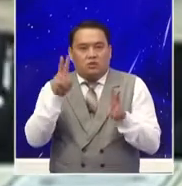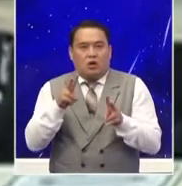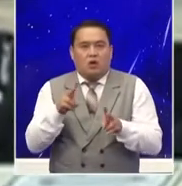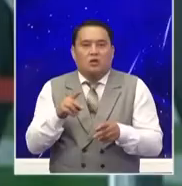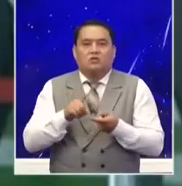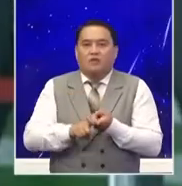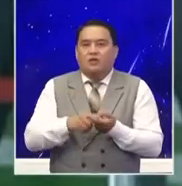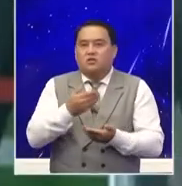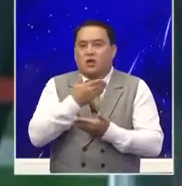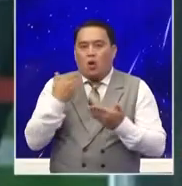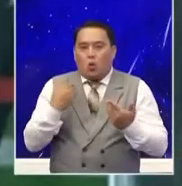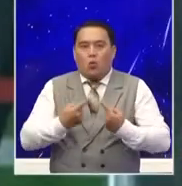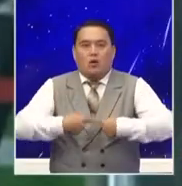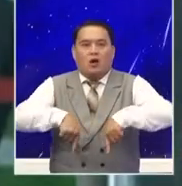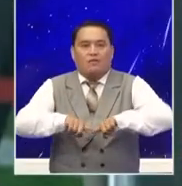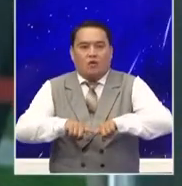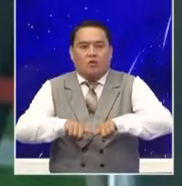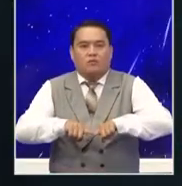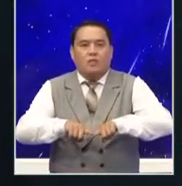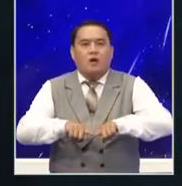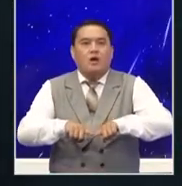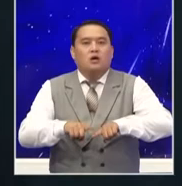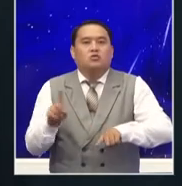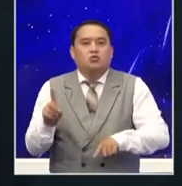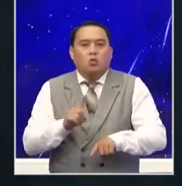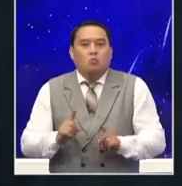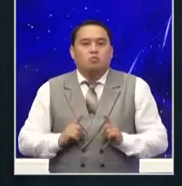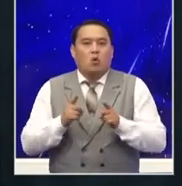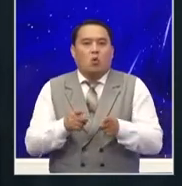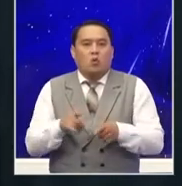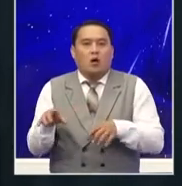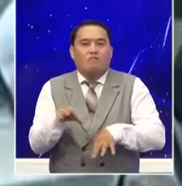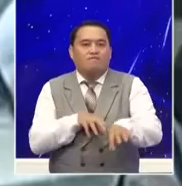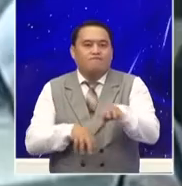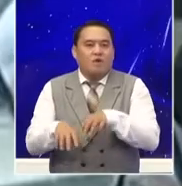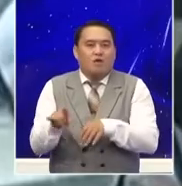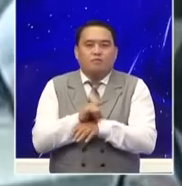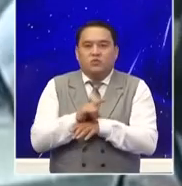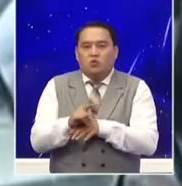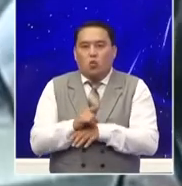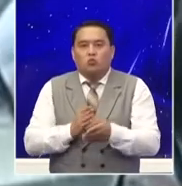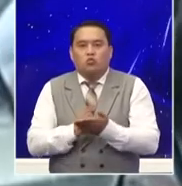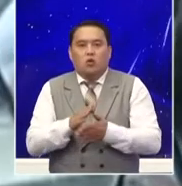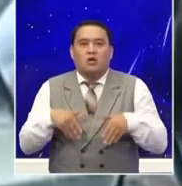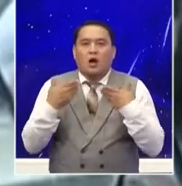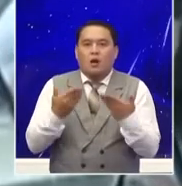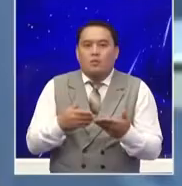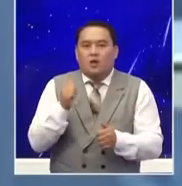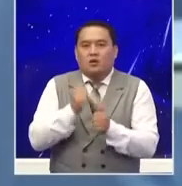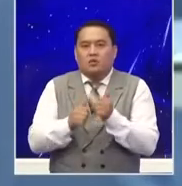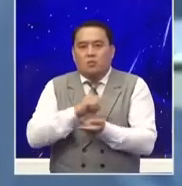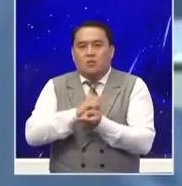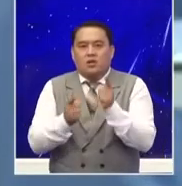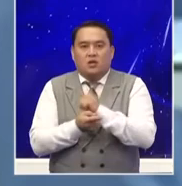не имеют, заверили в корпорации правительства для граждан. Чтобы не попасться на уловки мошенников, в миграционной службе рекомендуют почаще